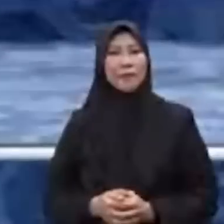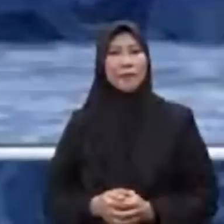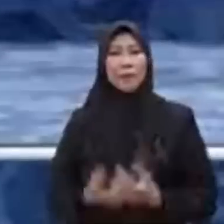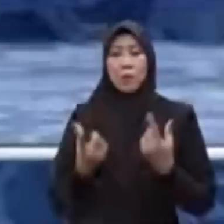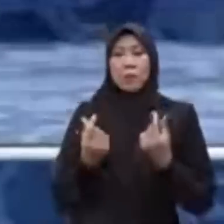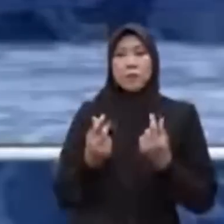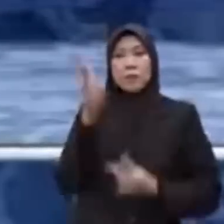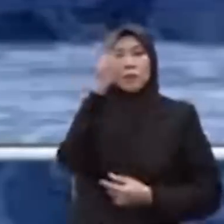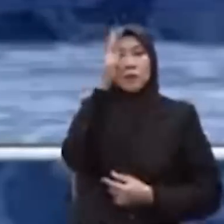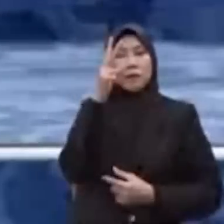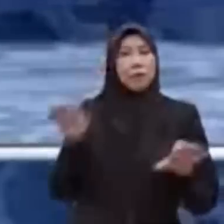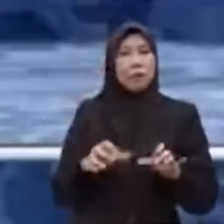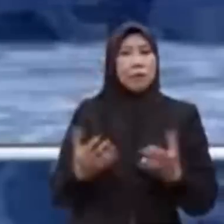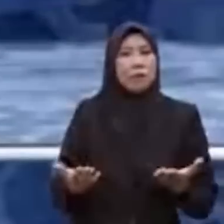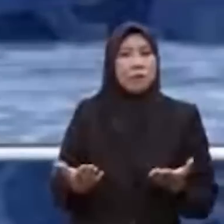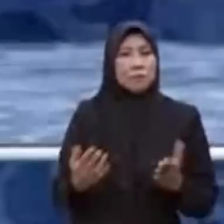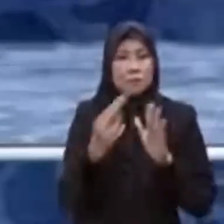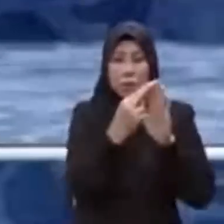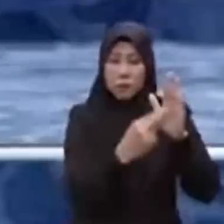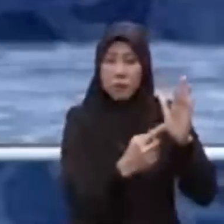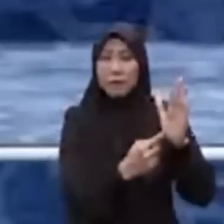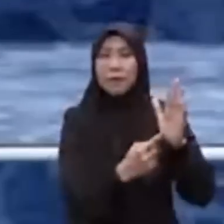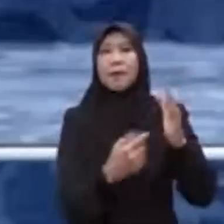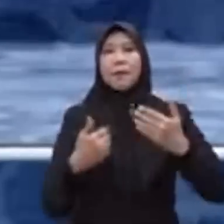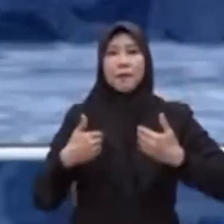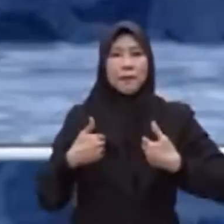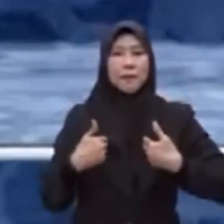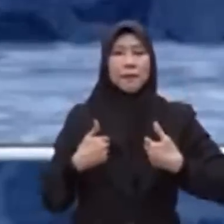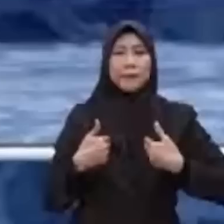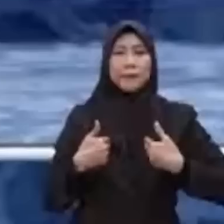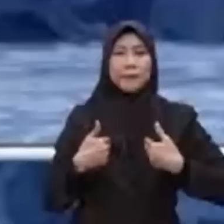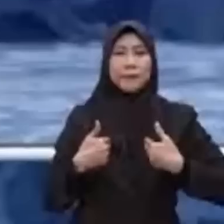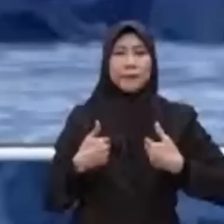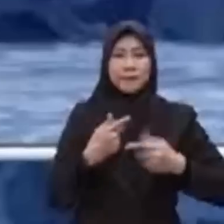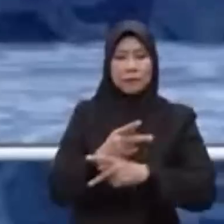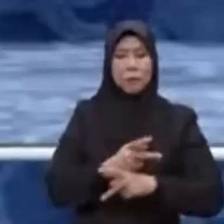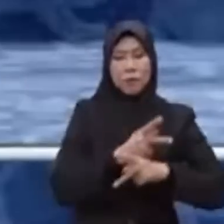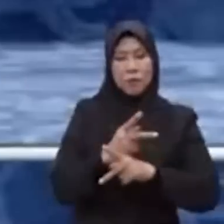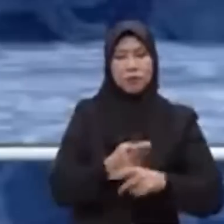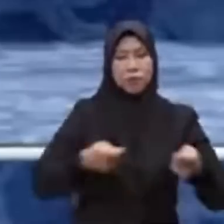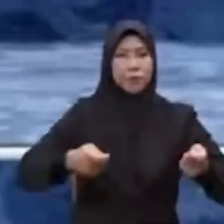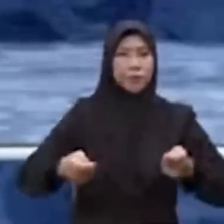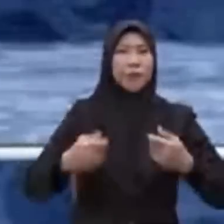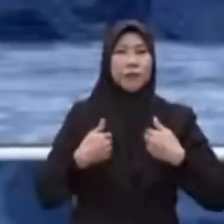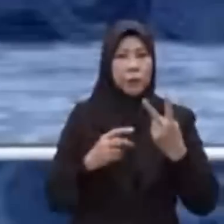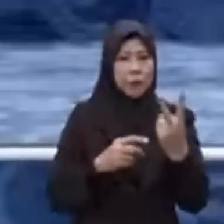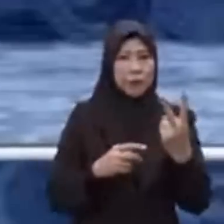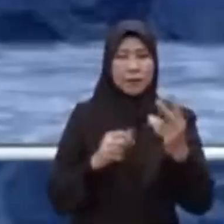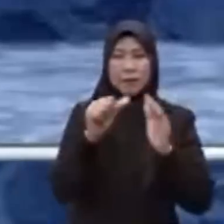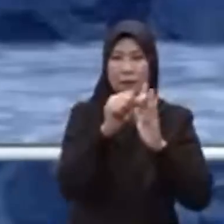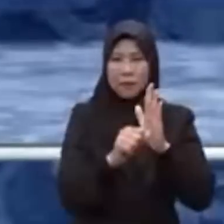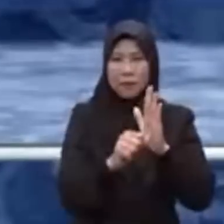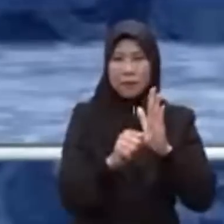langkah yang kerajaan Nabi dari sudut pandangan kita ada sekurang-kurangnya di bawah kawah kita ada dua atau